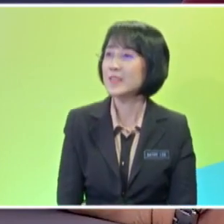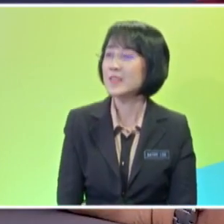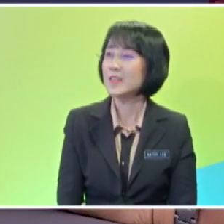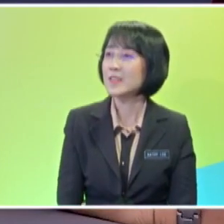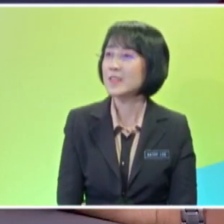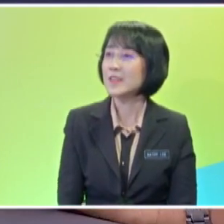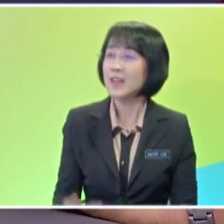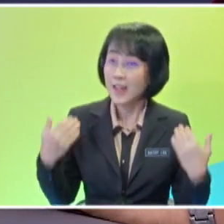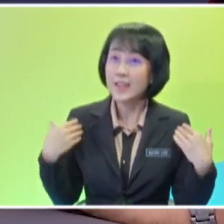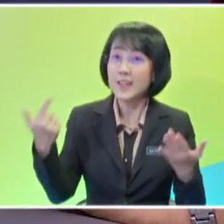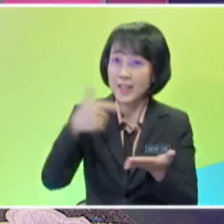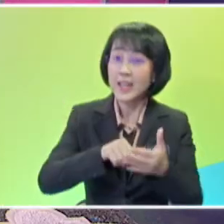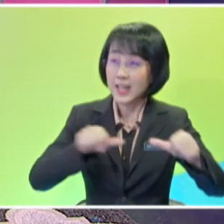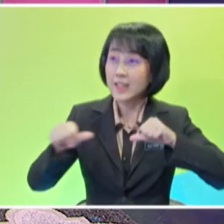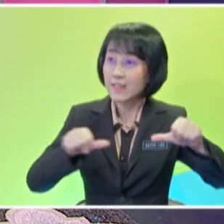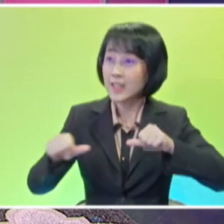malam